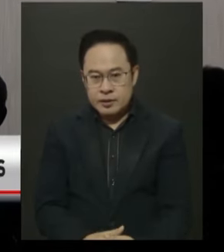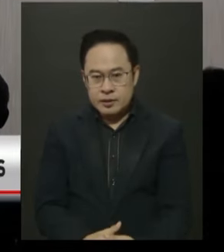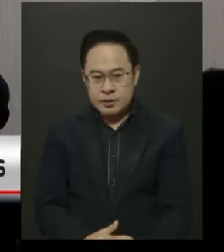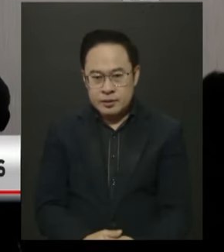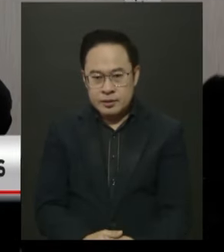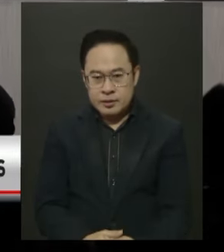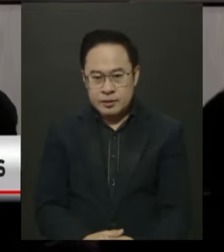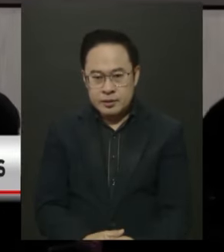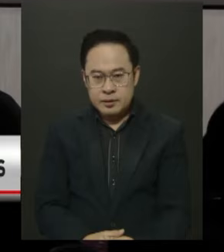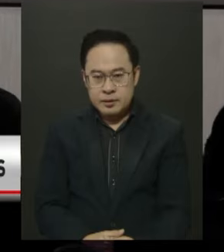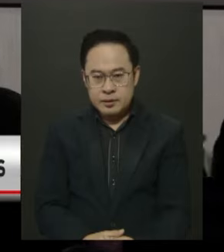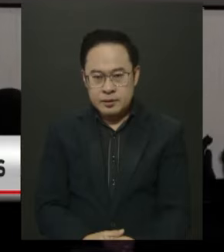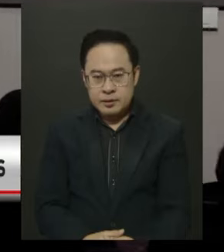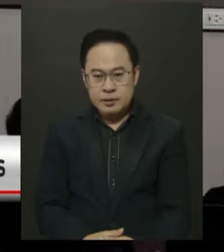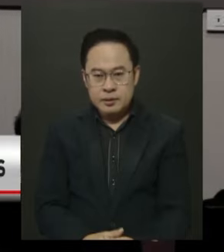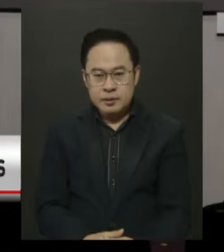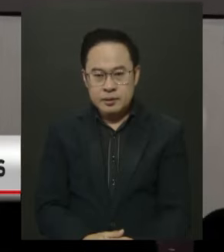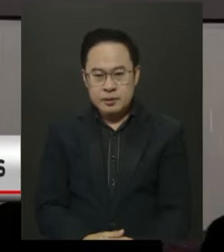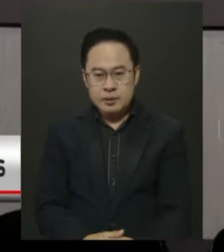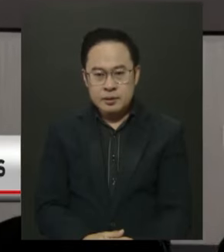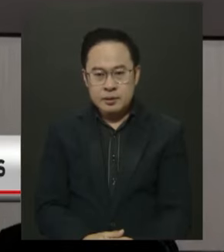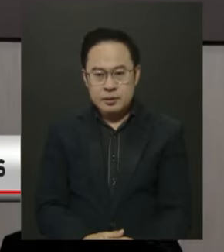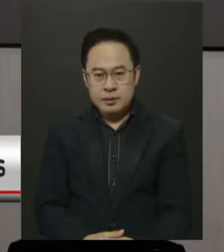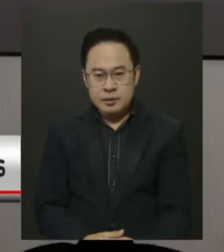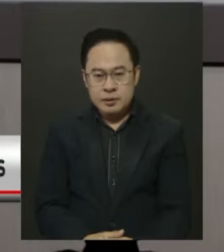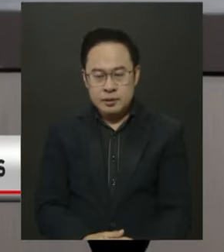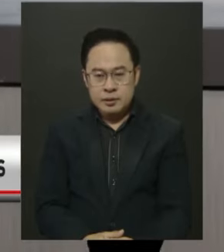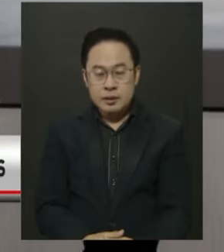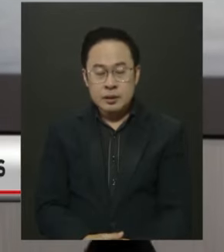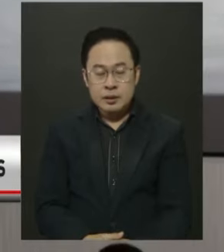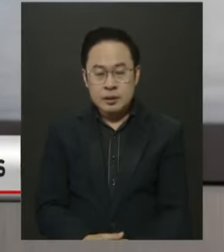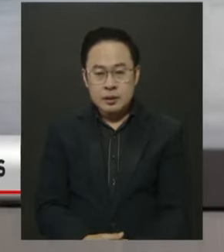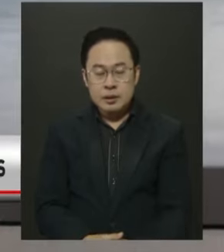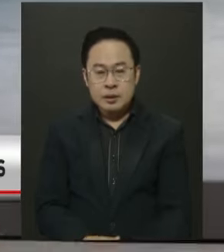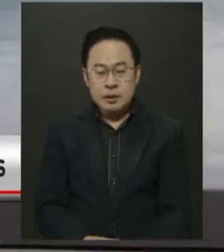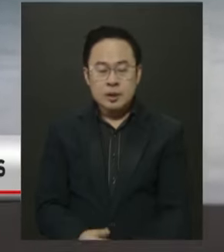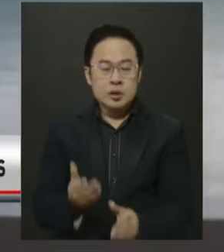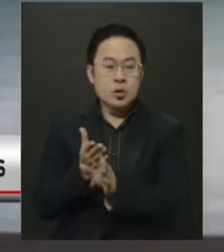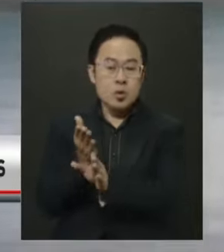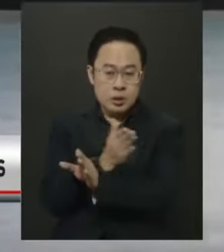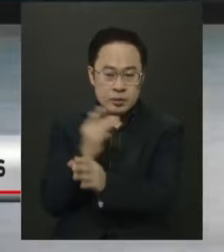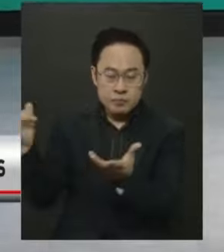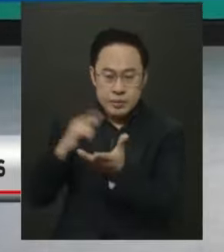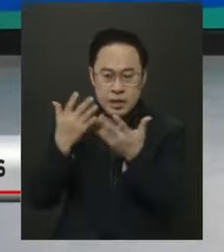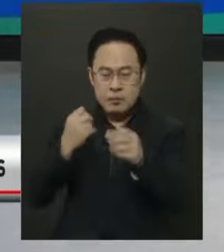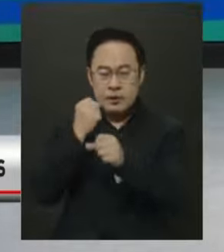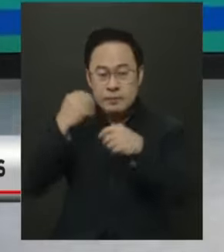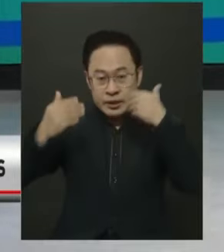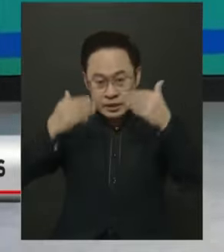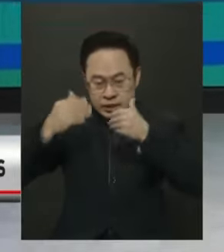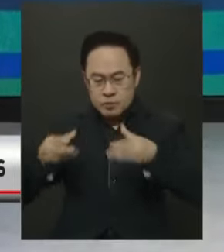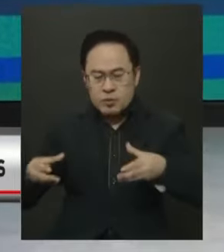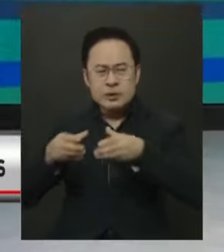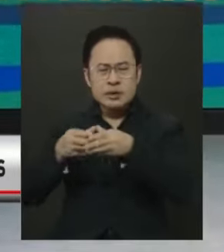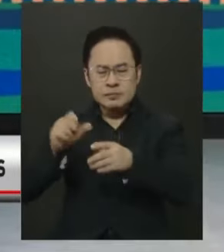ครัใกฟุบาโลกรอบคันเลือกรอบ 2 ทผ่านมาครัจร ๆ เจาตวเดนทางมาที่ประเทศไทยก่อดหน้านั้นด้วยนะคะก็มีกจกรมของ Hokkaido